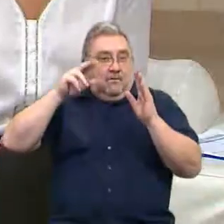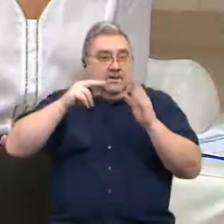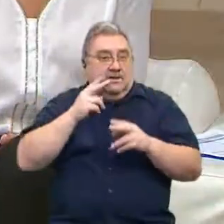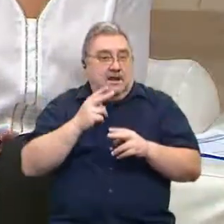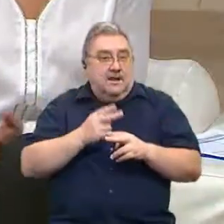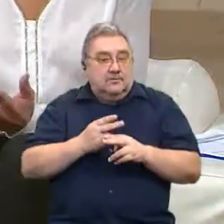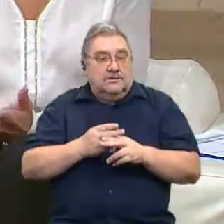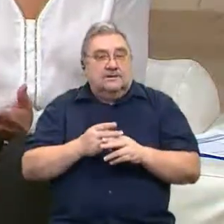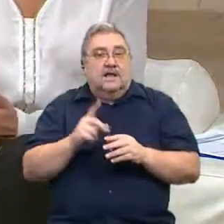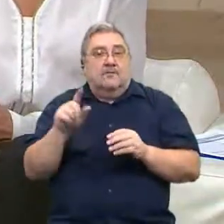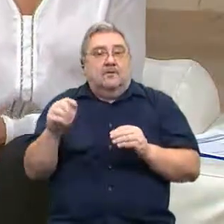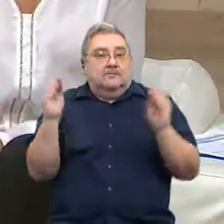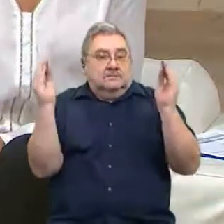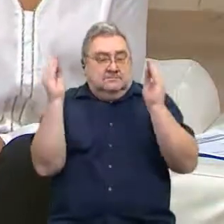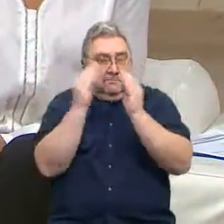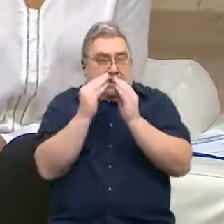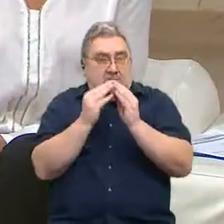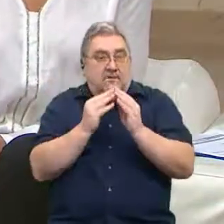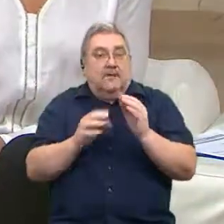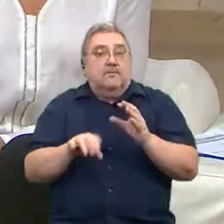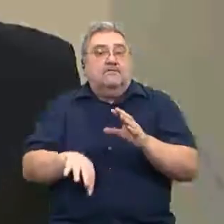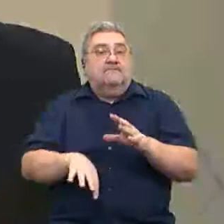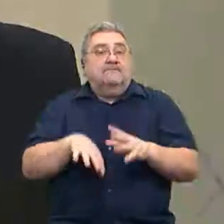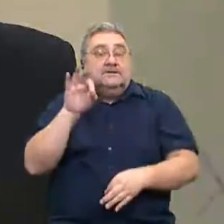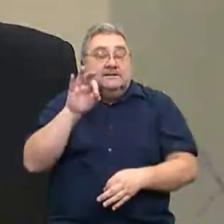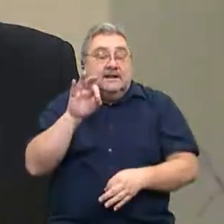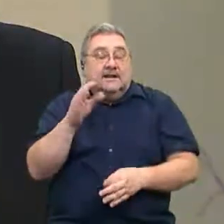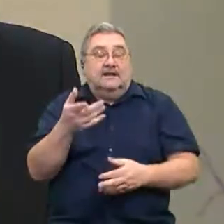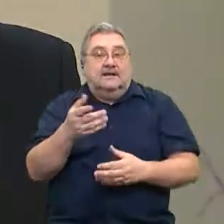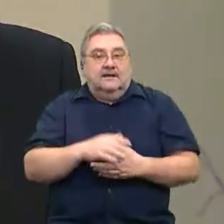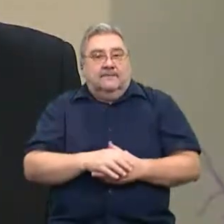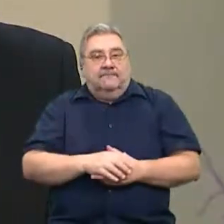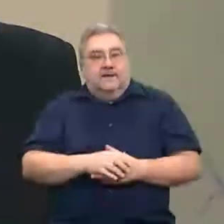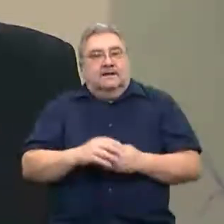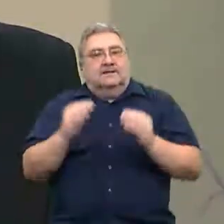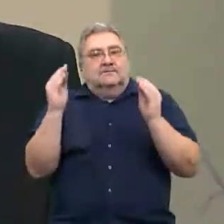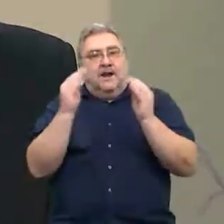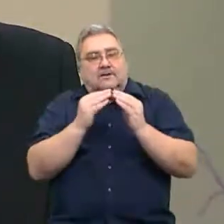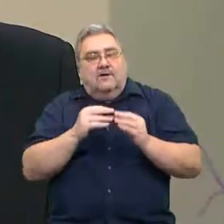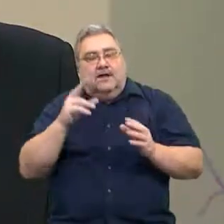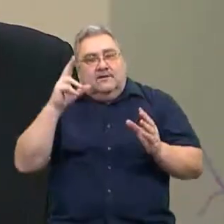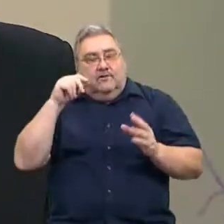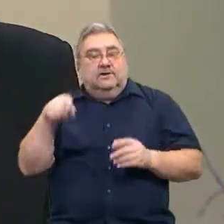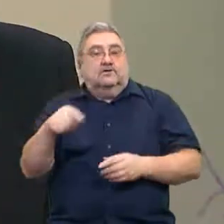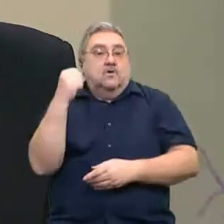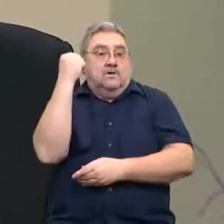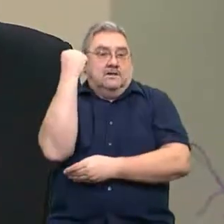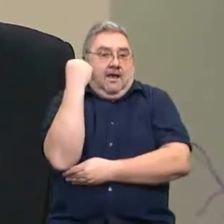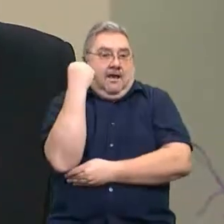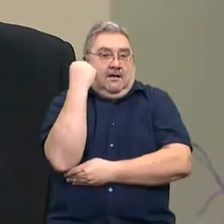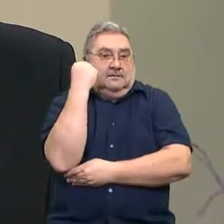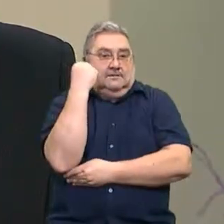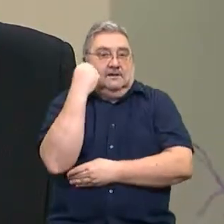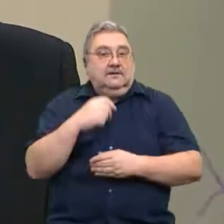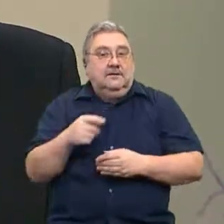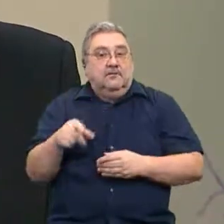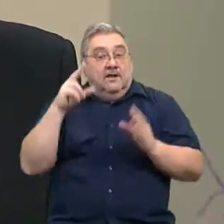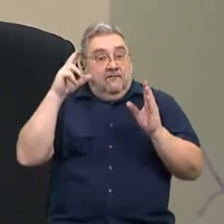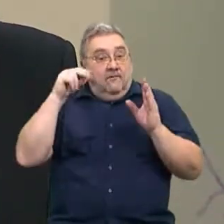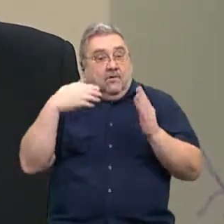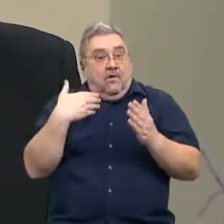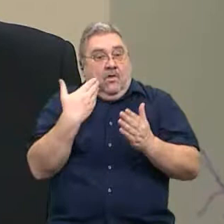nějakém programu jakoby ten dokonalý výsledek. No, to zpracování nebo ty fotky jsou tím základem určitě, protože ta fotka nám